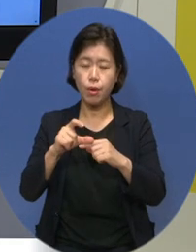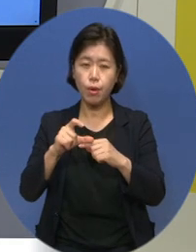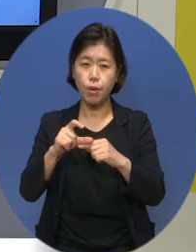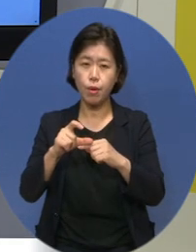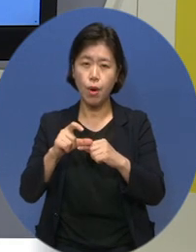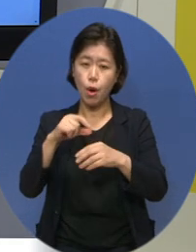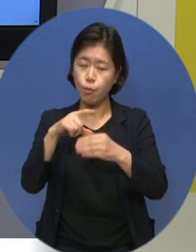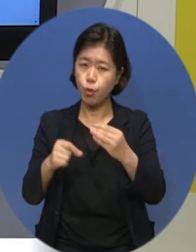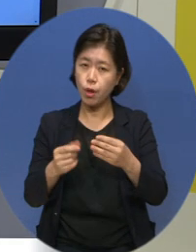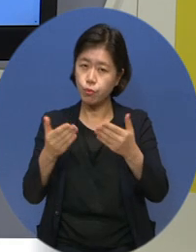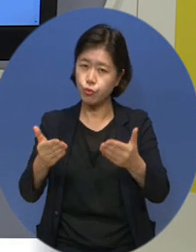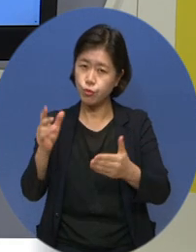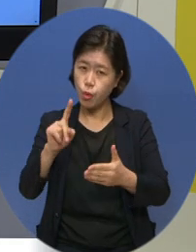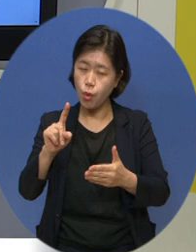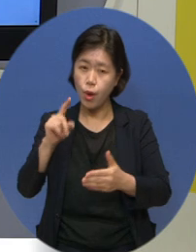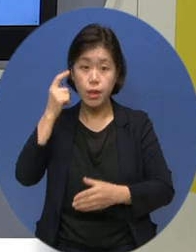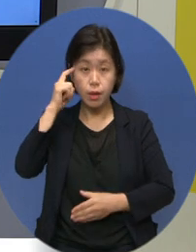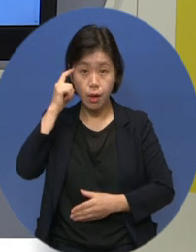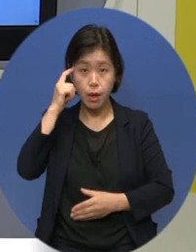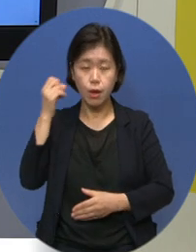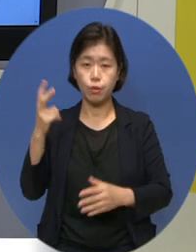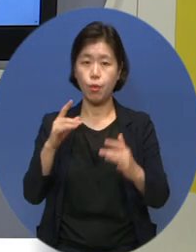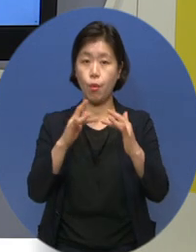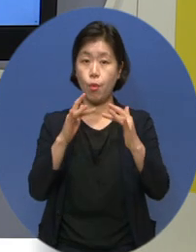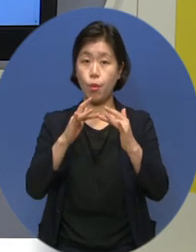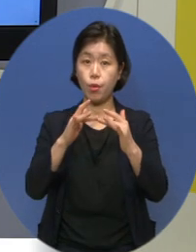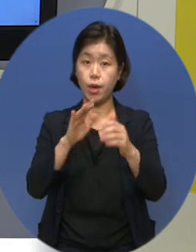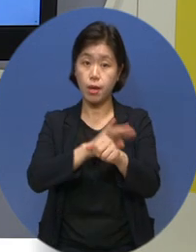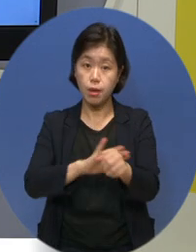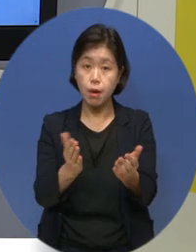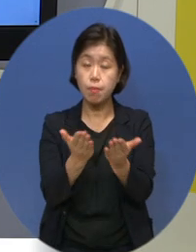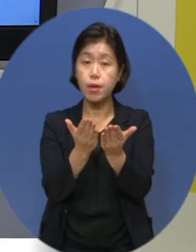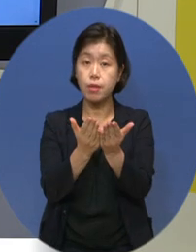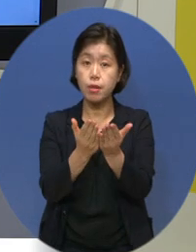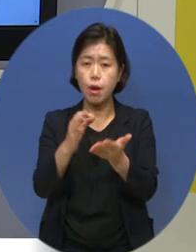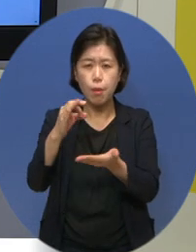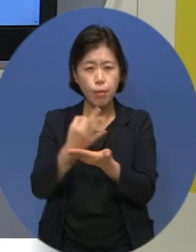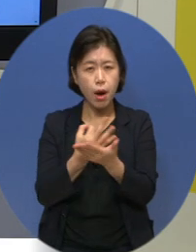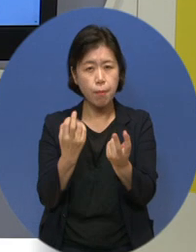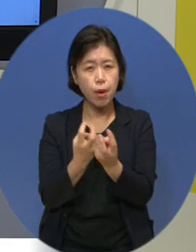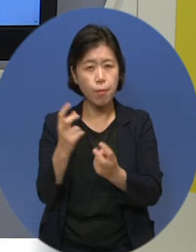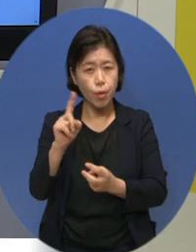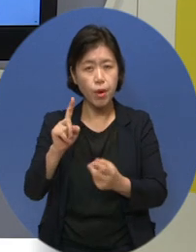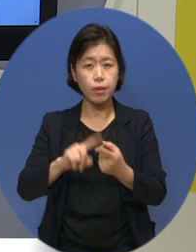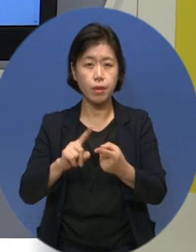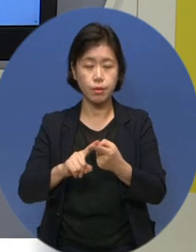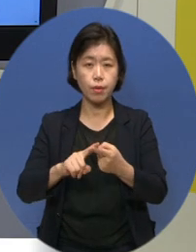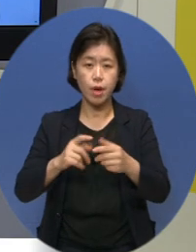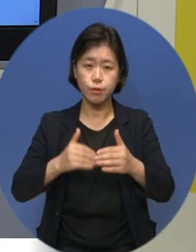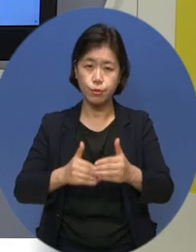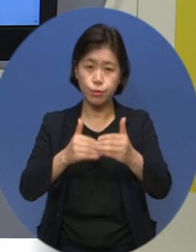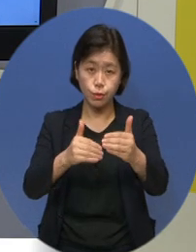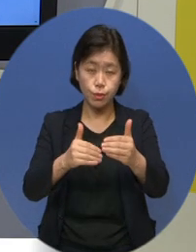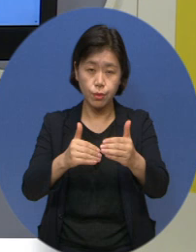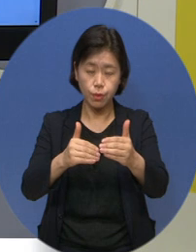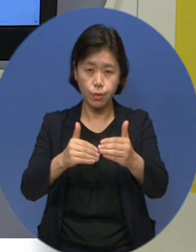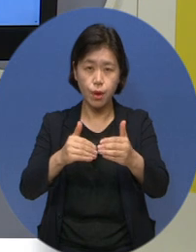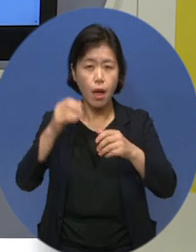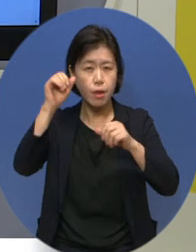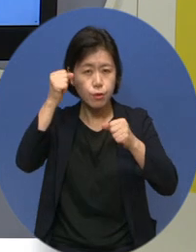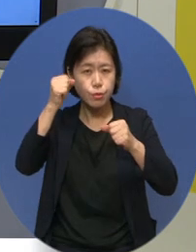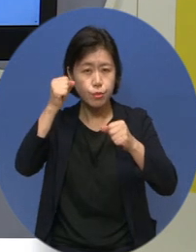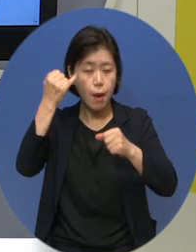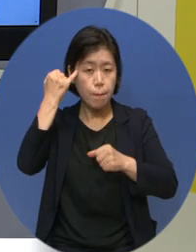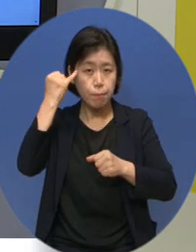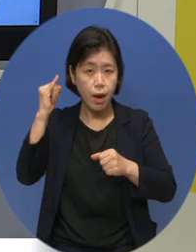지원한 과 동시에 온라인 환경에 적합한 수익창출 모델 발굴 등 지속적인 예술 창작 활동 기반조성을